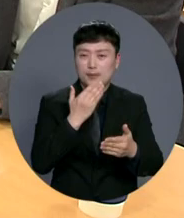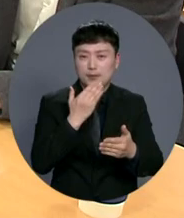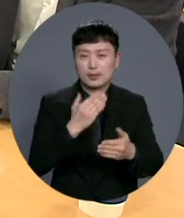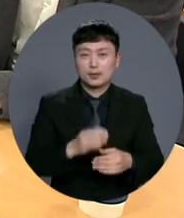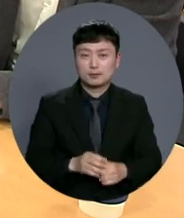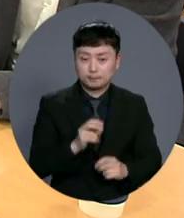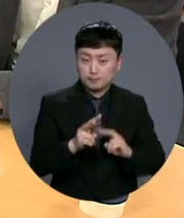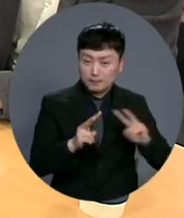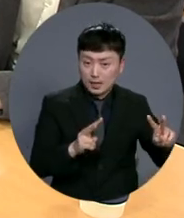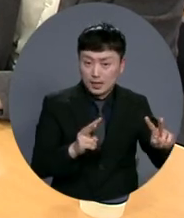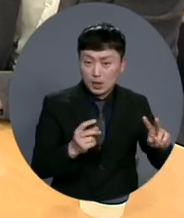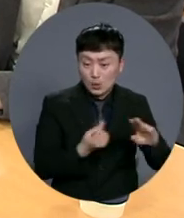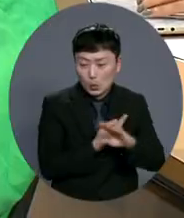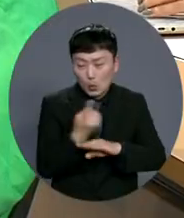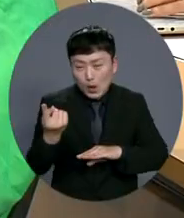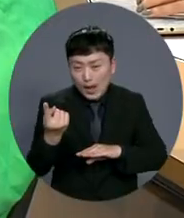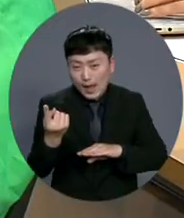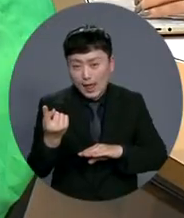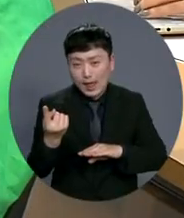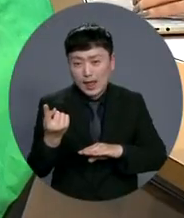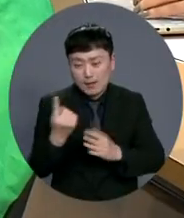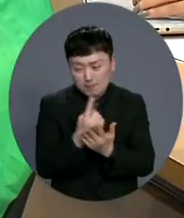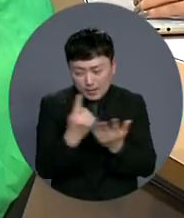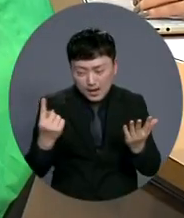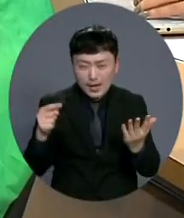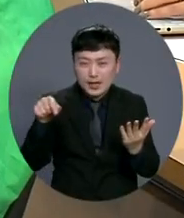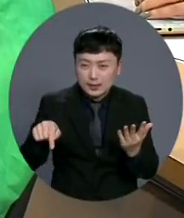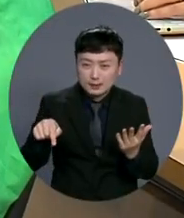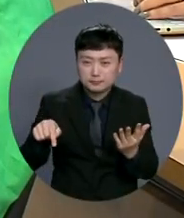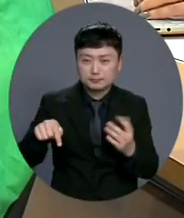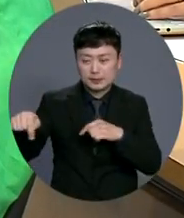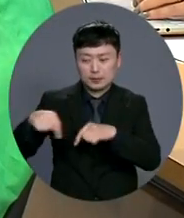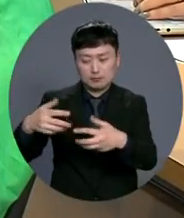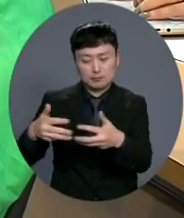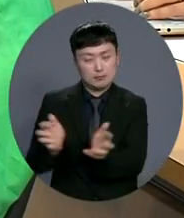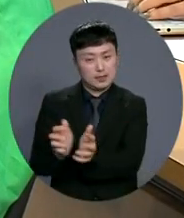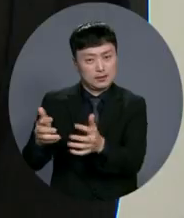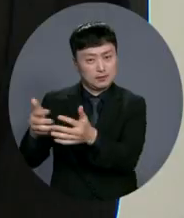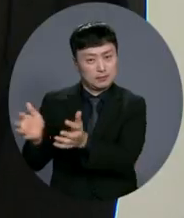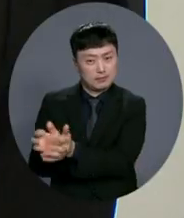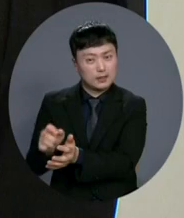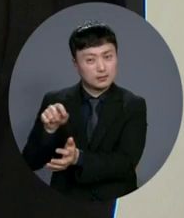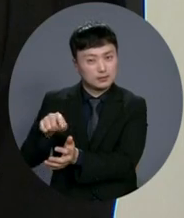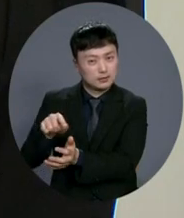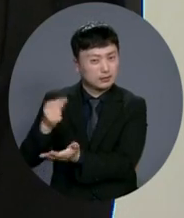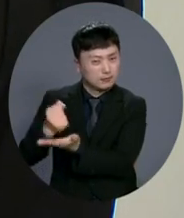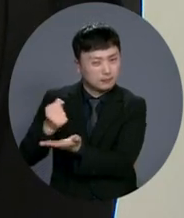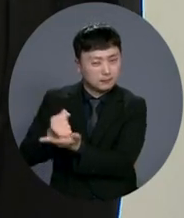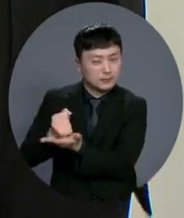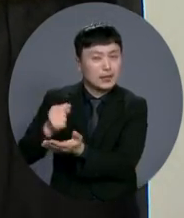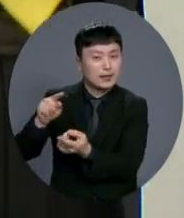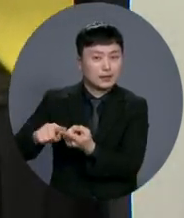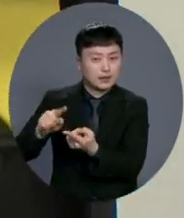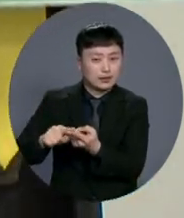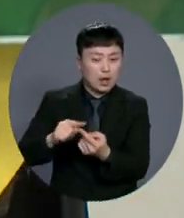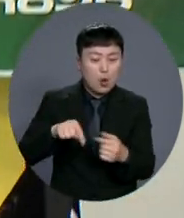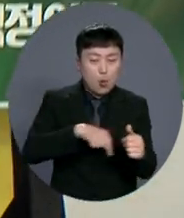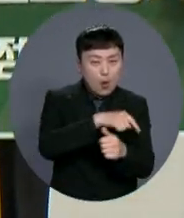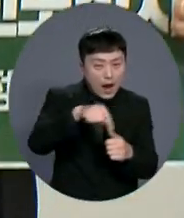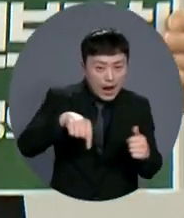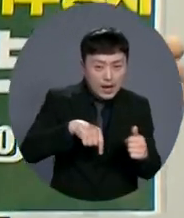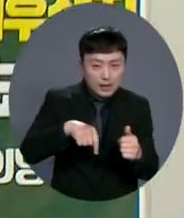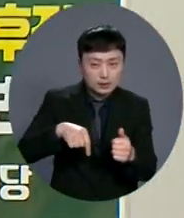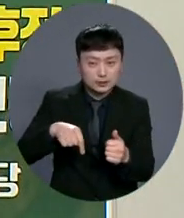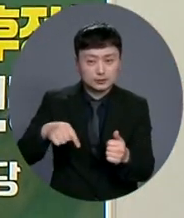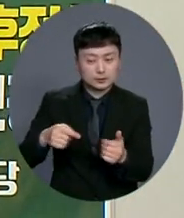거대 양당과 양당에서 떨어져 나간 정당들이 선거 이슈를 독식하고 있는 가운데 환경과 노동의 가치를 들고